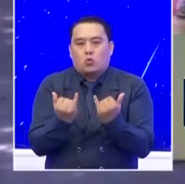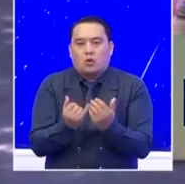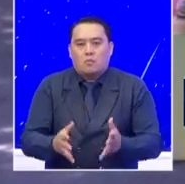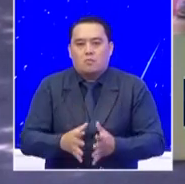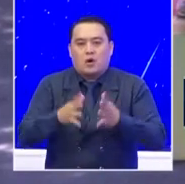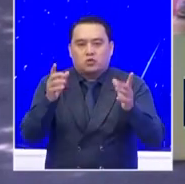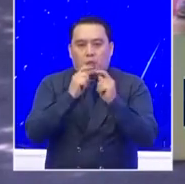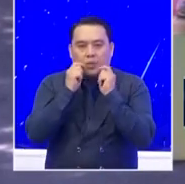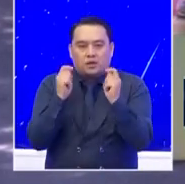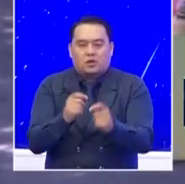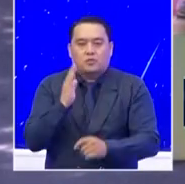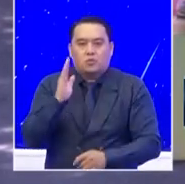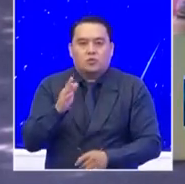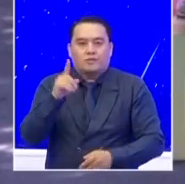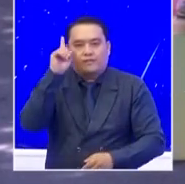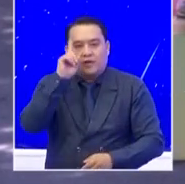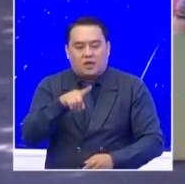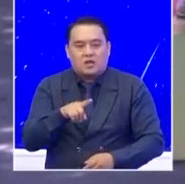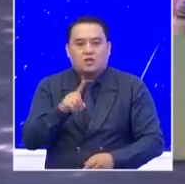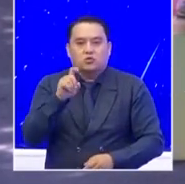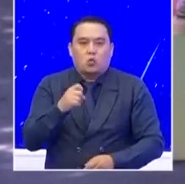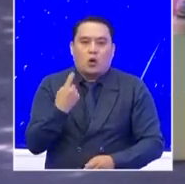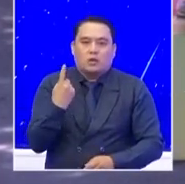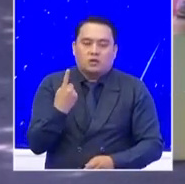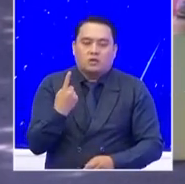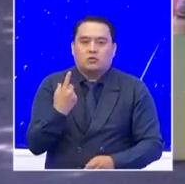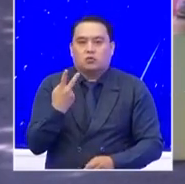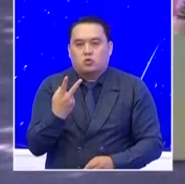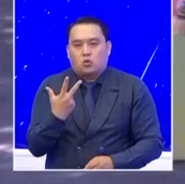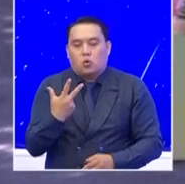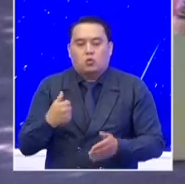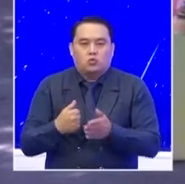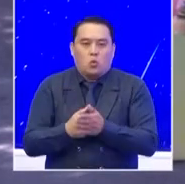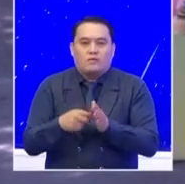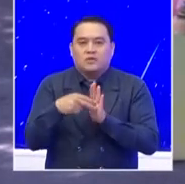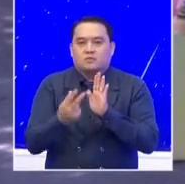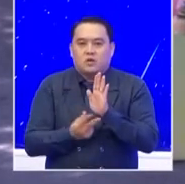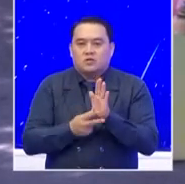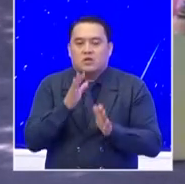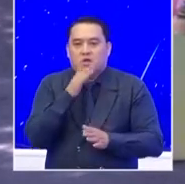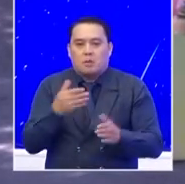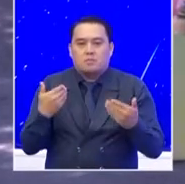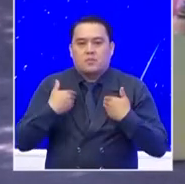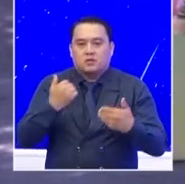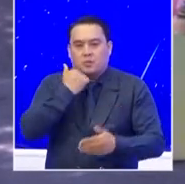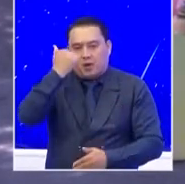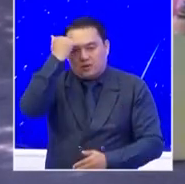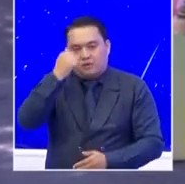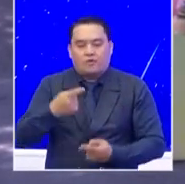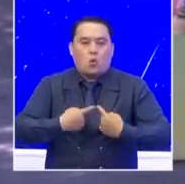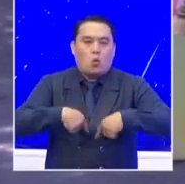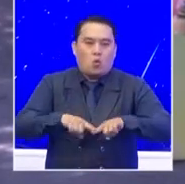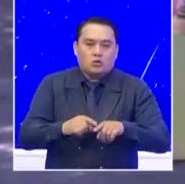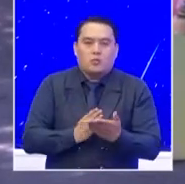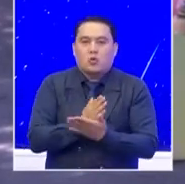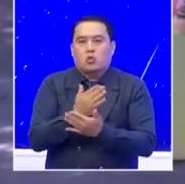большое количество подарков. В нашем центре 101 ребенок от 3 до 18 лет. Пользуясь случаем, хочу поблагодарить все государственные органы,